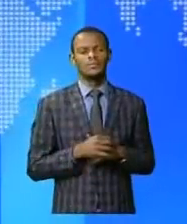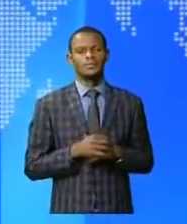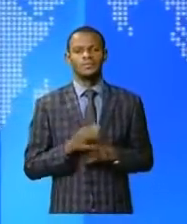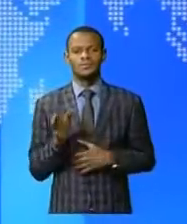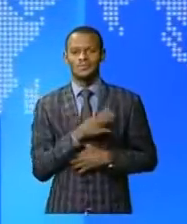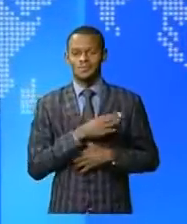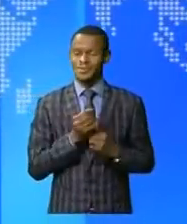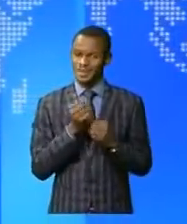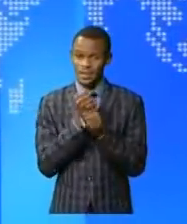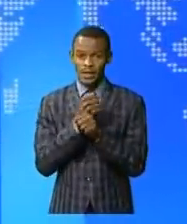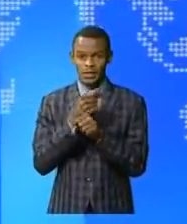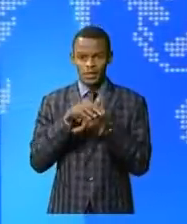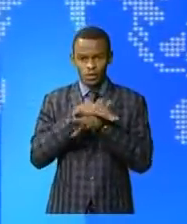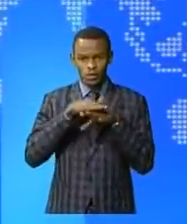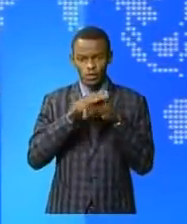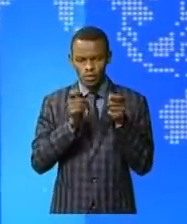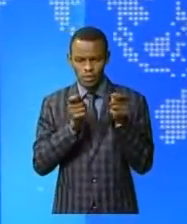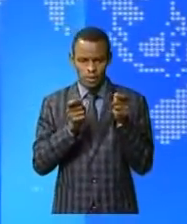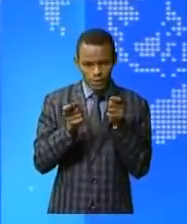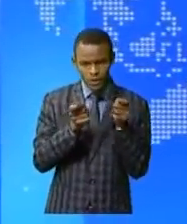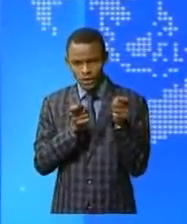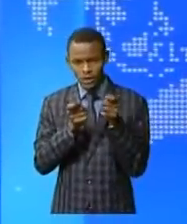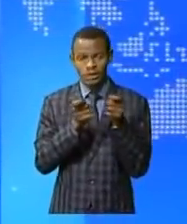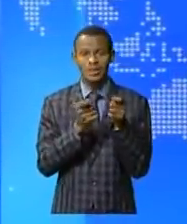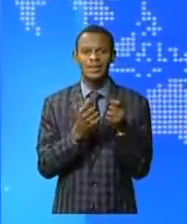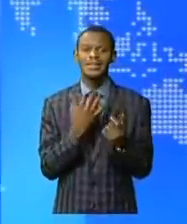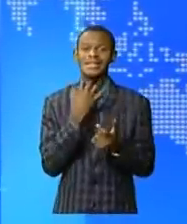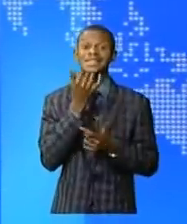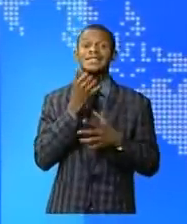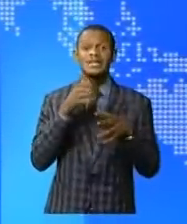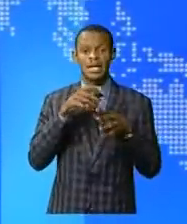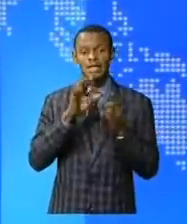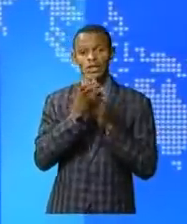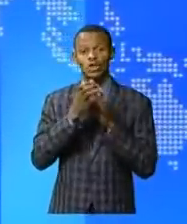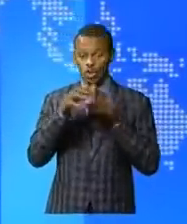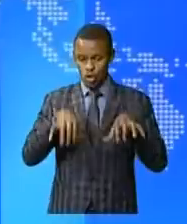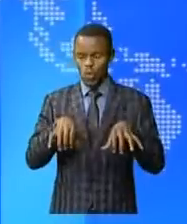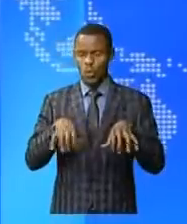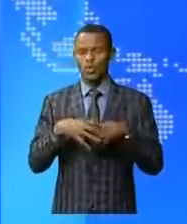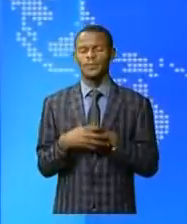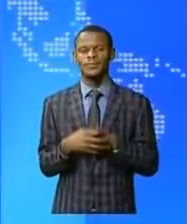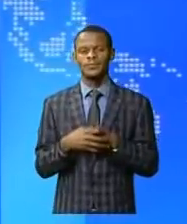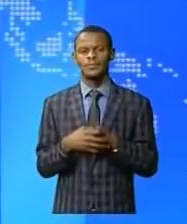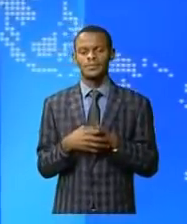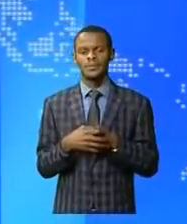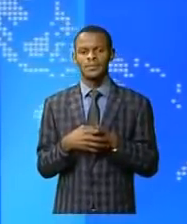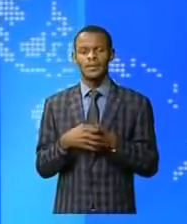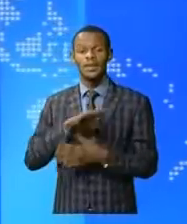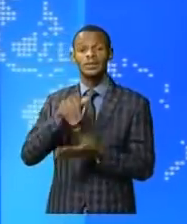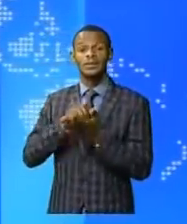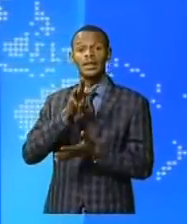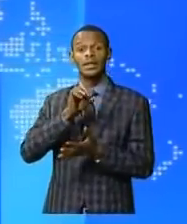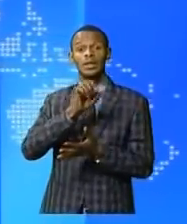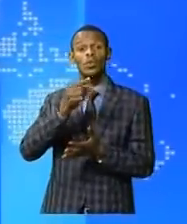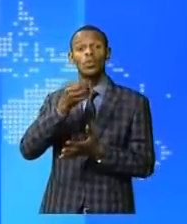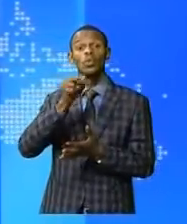Fin des travaux sur la gestion du patrimoine culturel congolais, des travaux organisés avec l'appui du Centre Wallonie-Bruxelles.